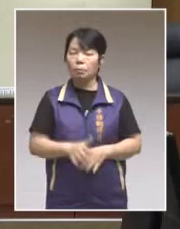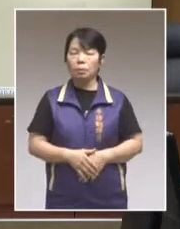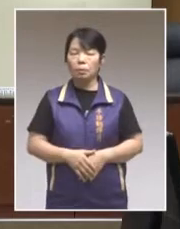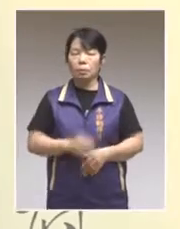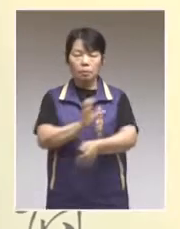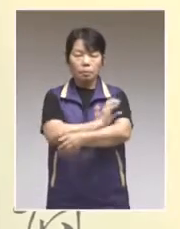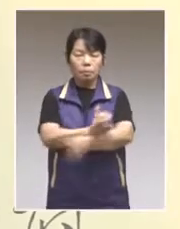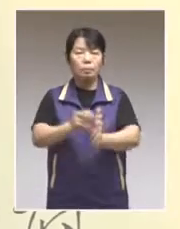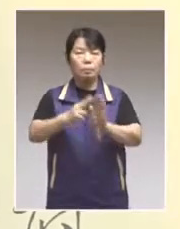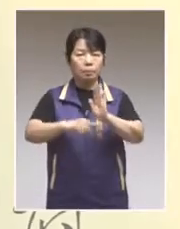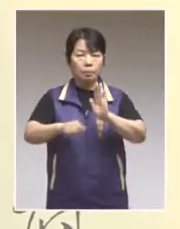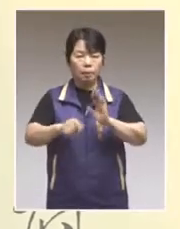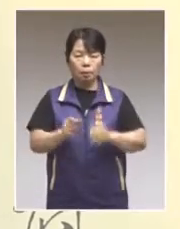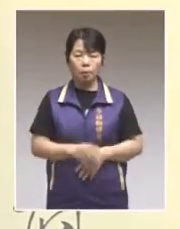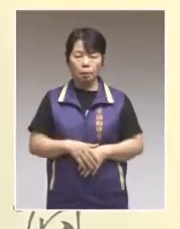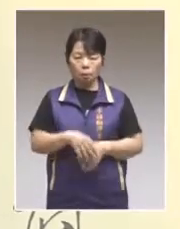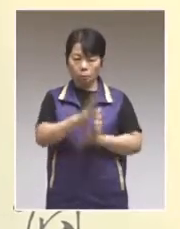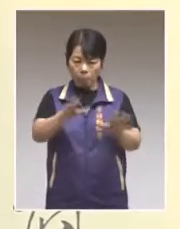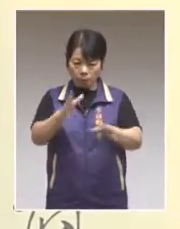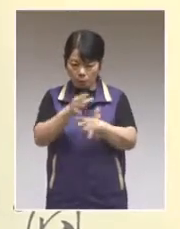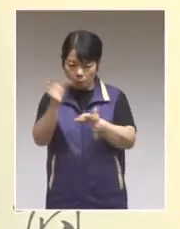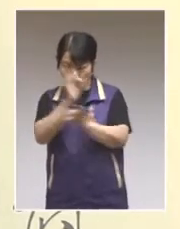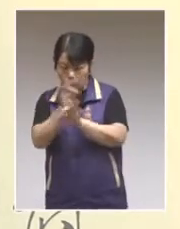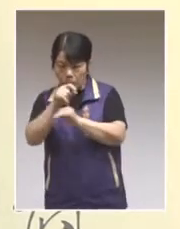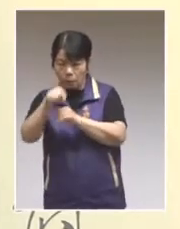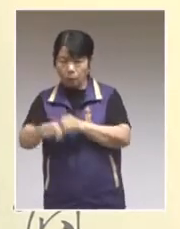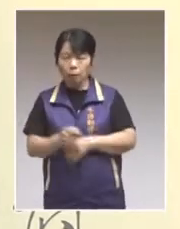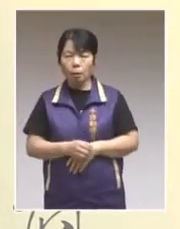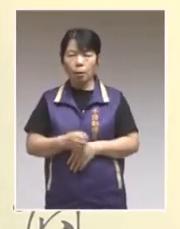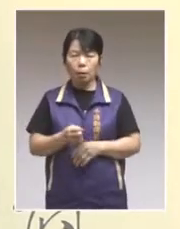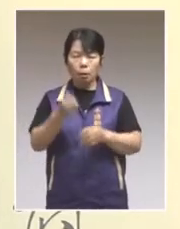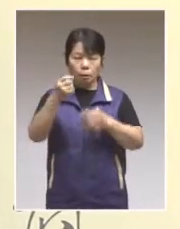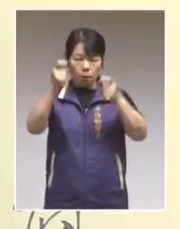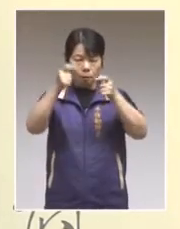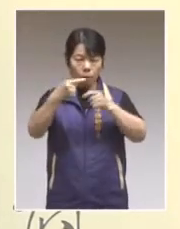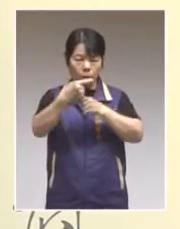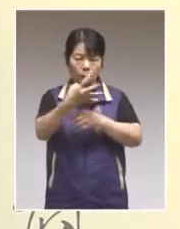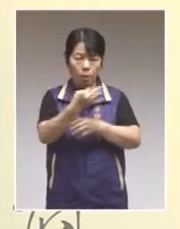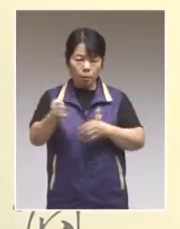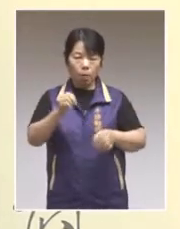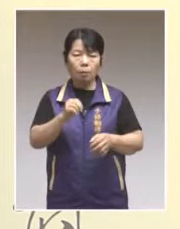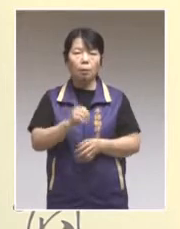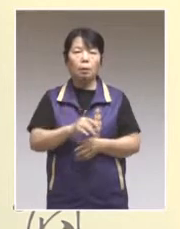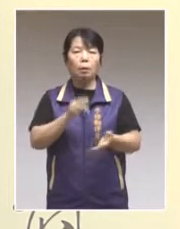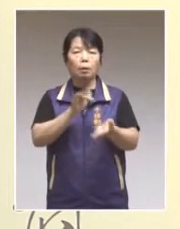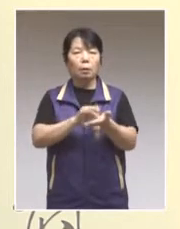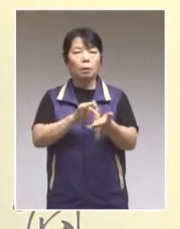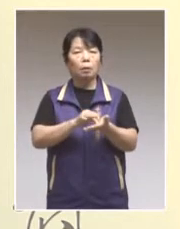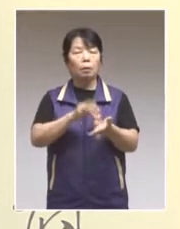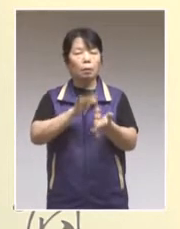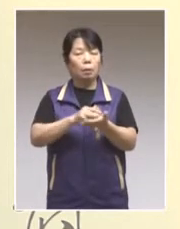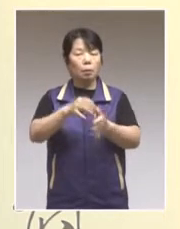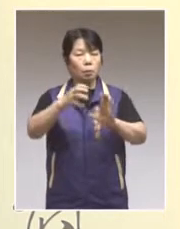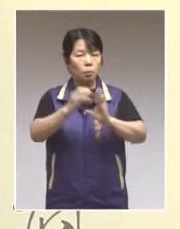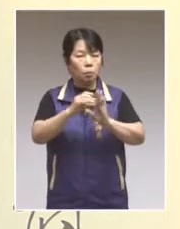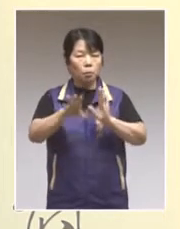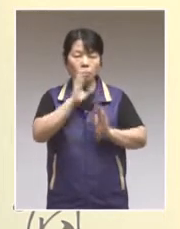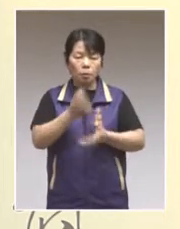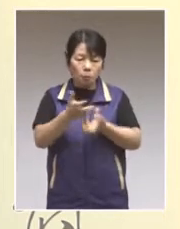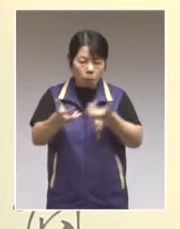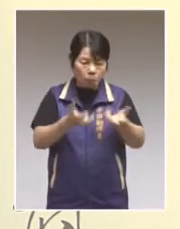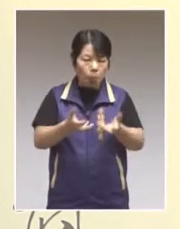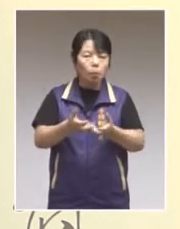谢谢提问。那根据我们的调查，目前新冠一号这个药品在高雄是有些配置的。那